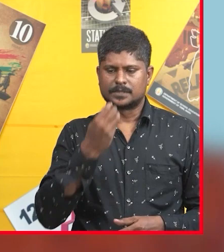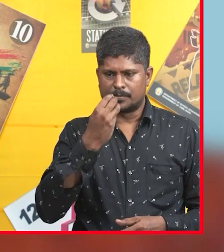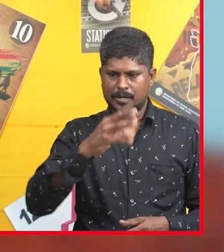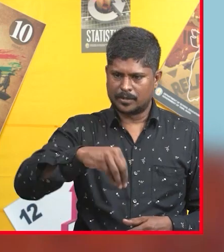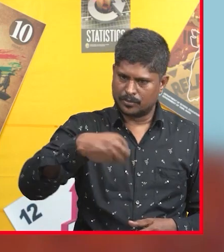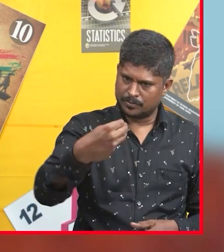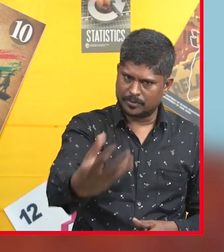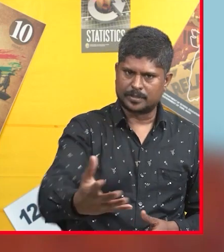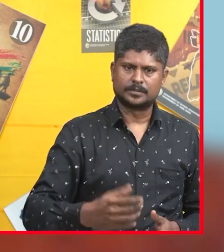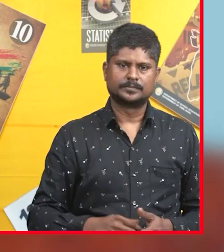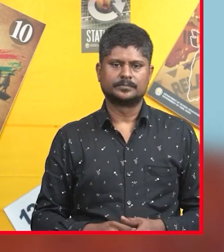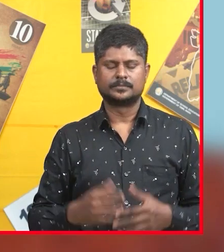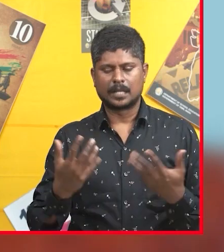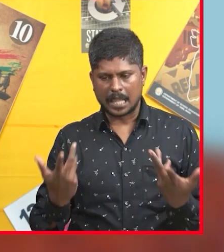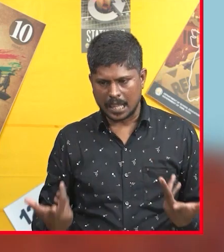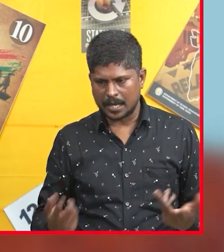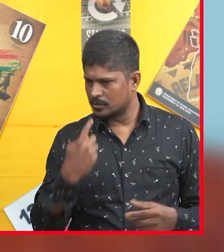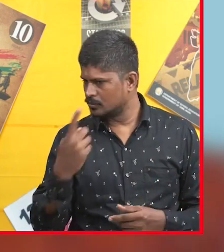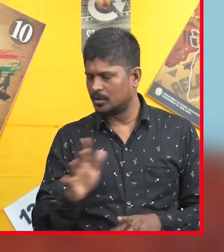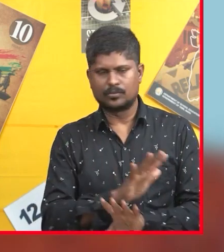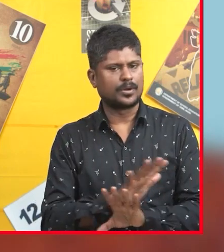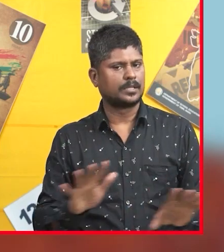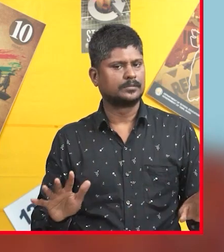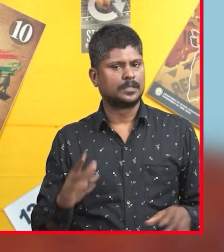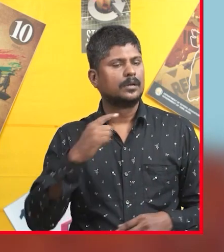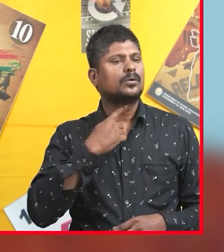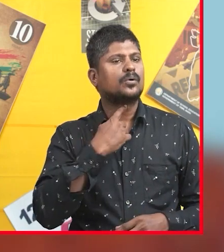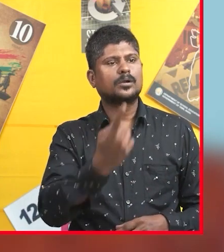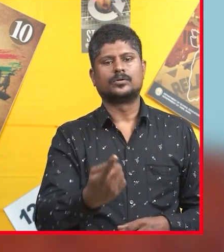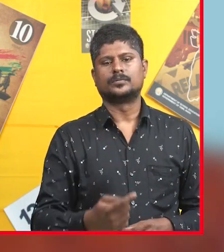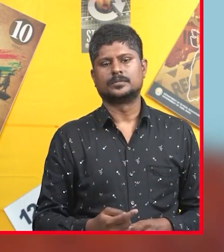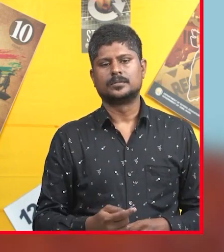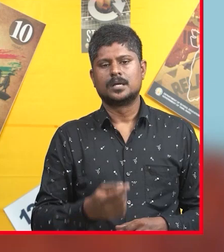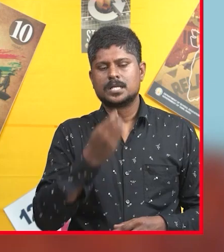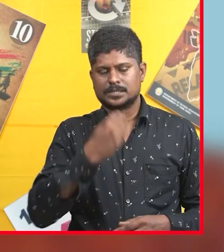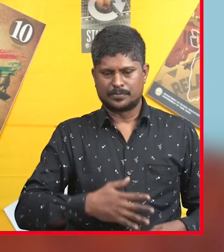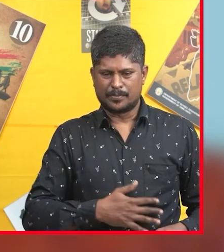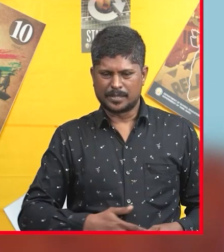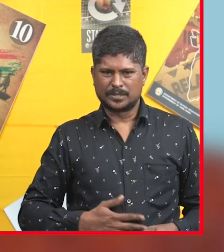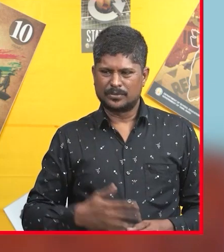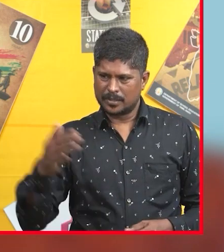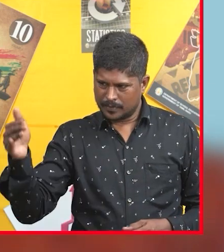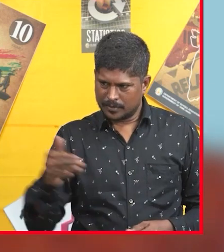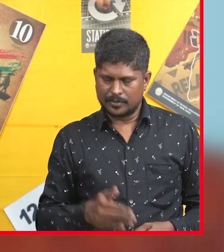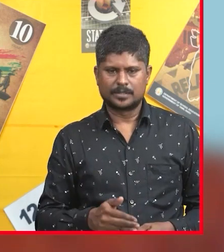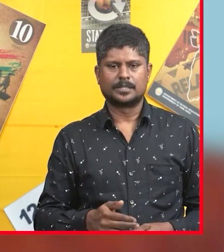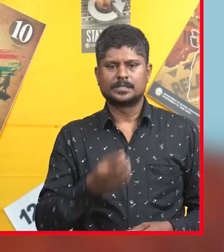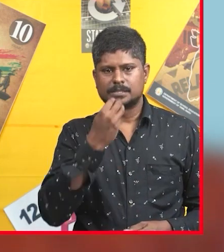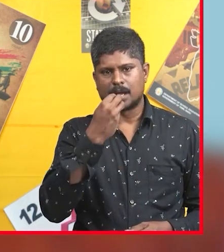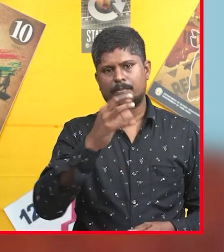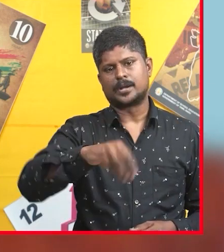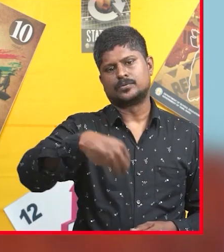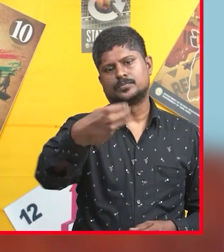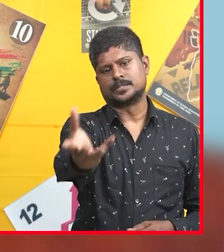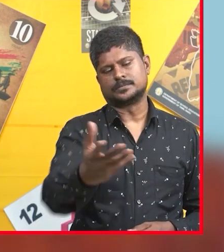விளைவன யாவையே. இல்லைன்னு சொல்லி வர்றவங்களுக்கு பொருள் கொடுக்குறாங்க. அப்ப பசியோட தினமும் வருவாங்க இல்லையா, அந்த